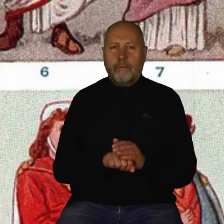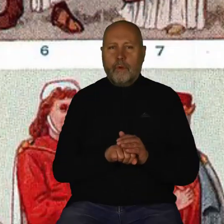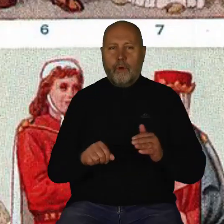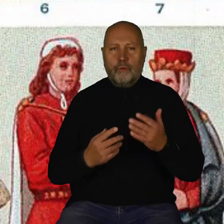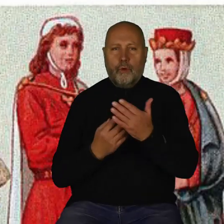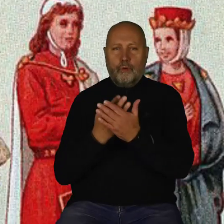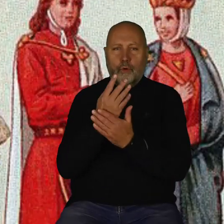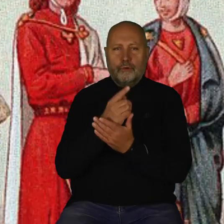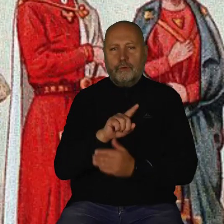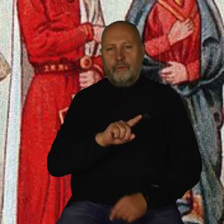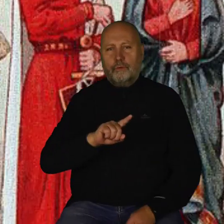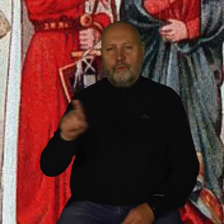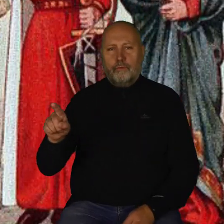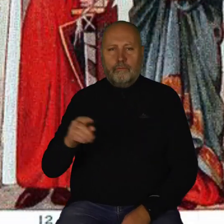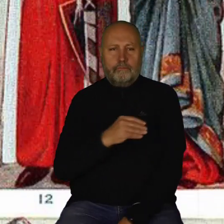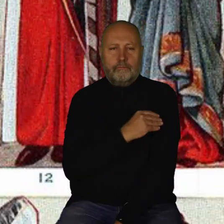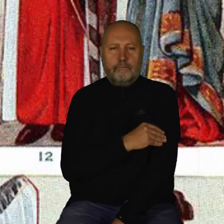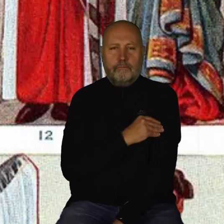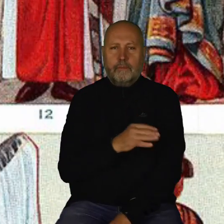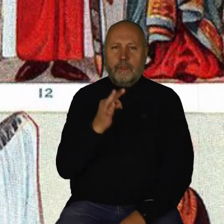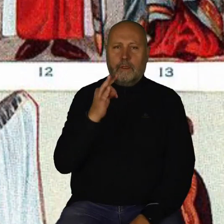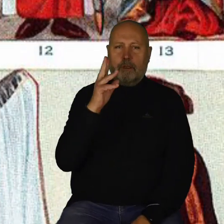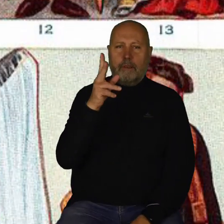od rośliny do